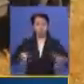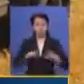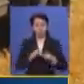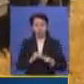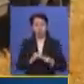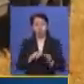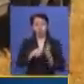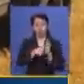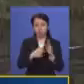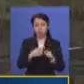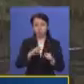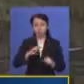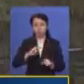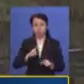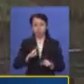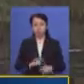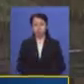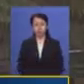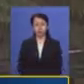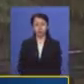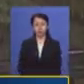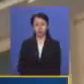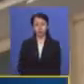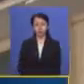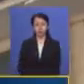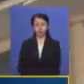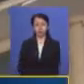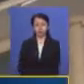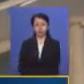ущерба свыше 6,5 миллионов тенге. Тамерлан Тлеубаев при содействии пресс-службы департамента полиции.